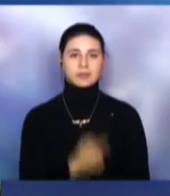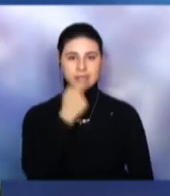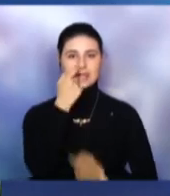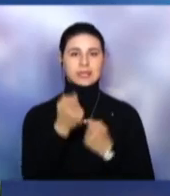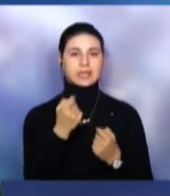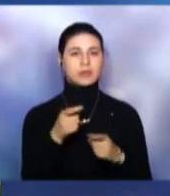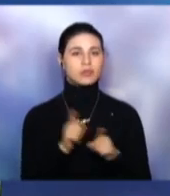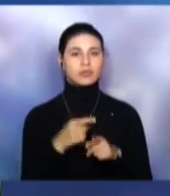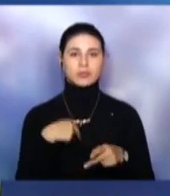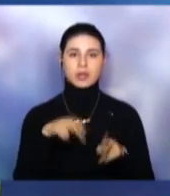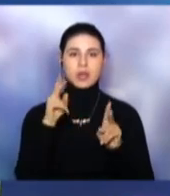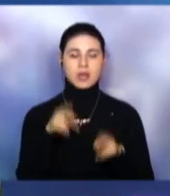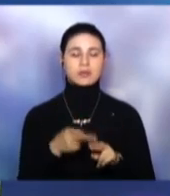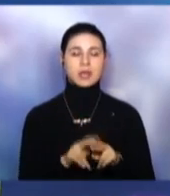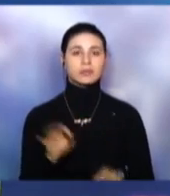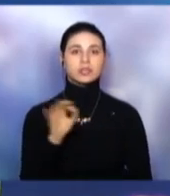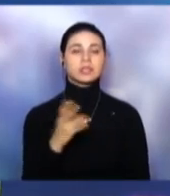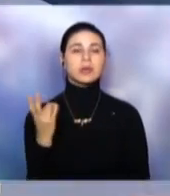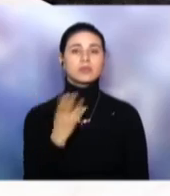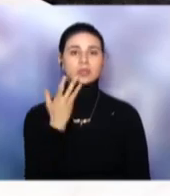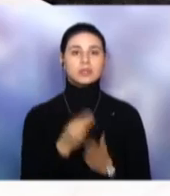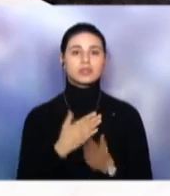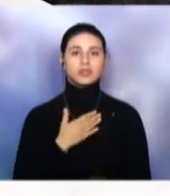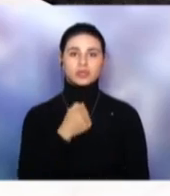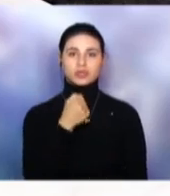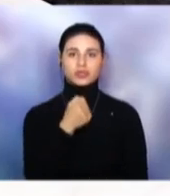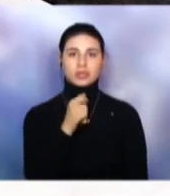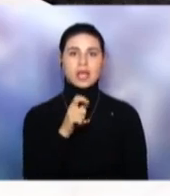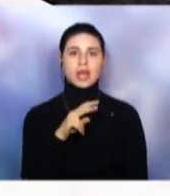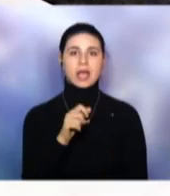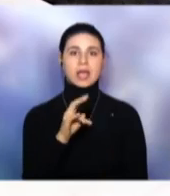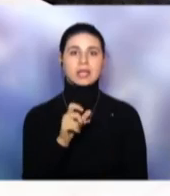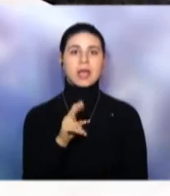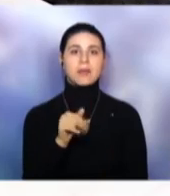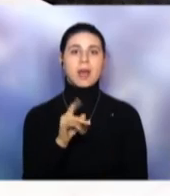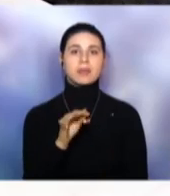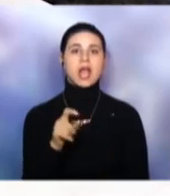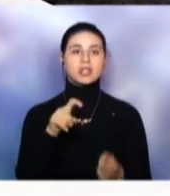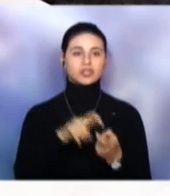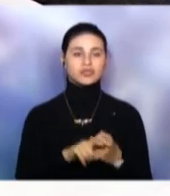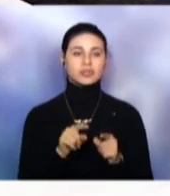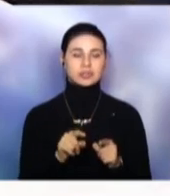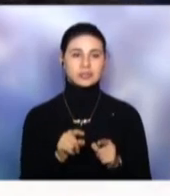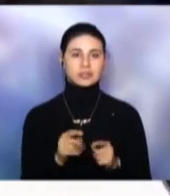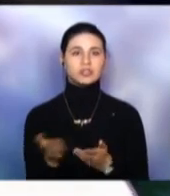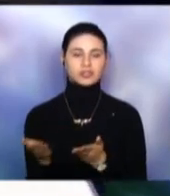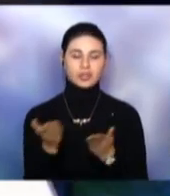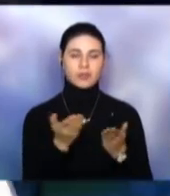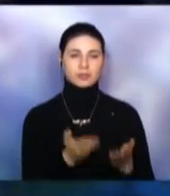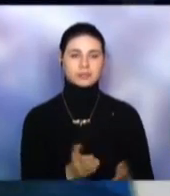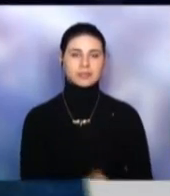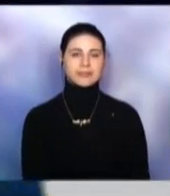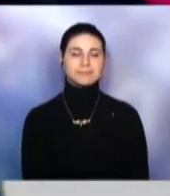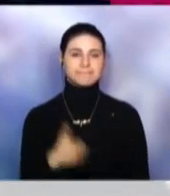დეტალურად მეც არ ვიცი, იმიტომ რომ ამის შესახებ უნდა ჩვენი ჟურნალისტი ელენე პაპიაშვილი ჩაგვერთოს. შემოვიდეს ჩვენთან